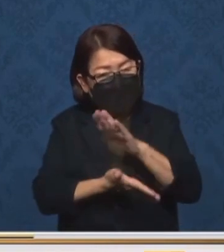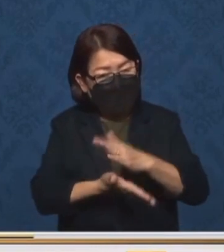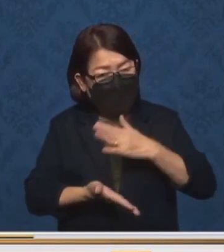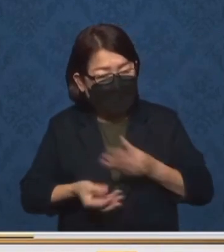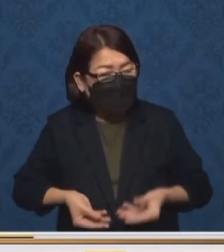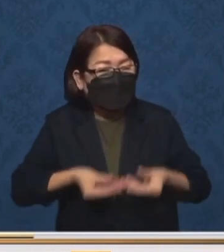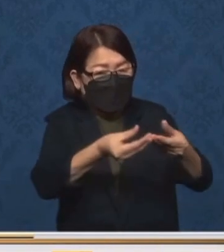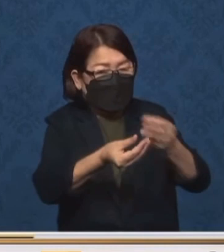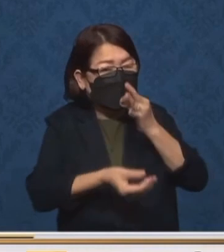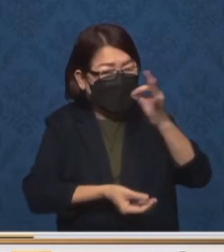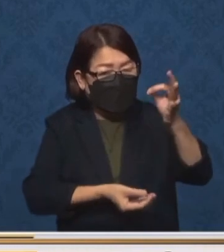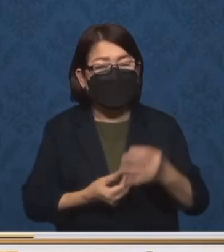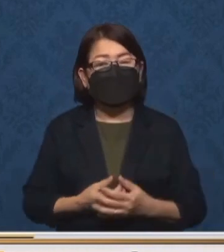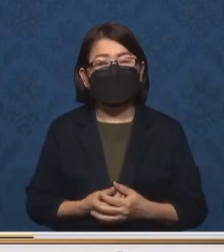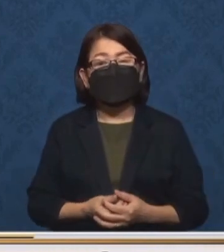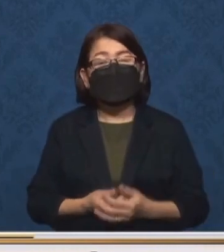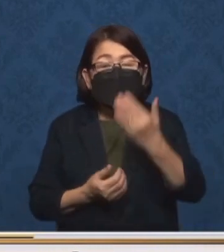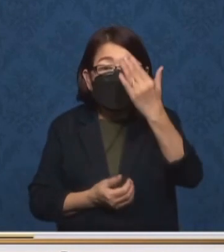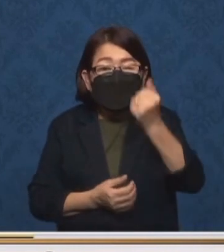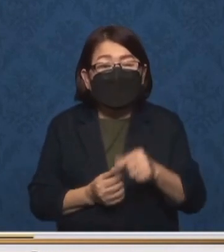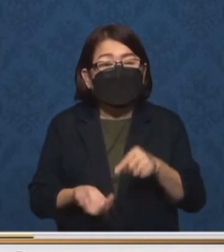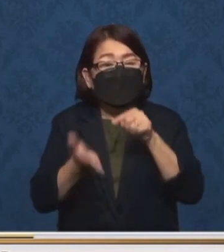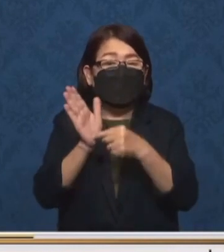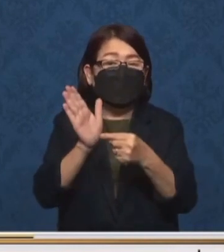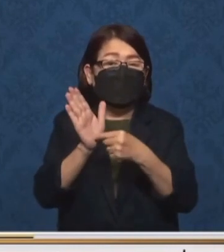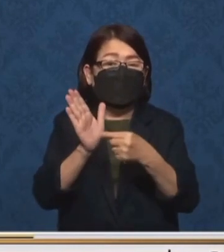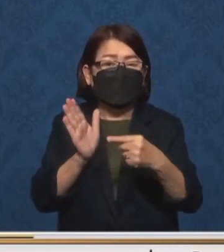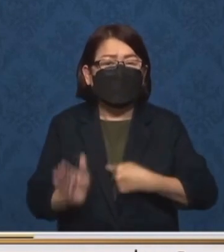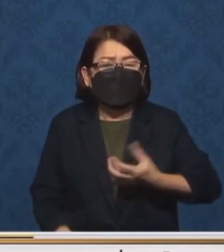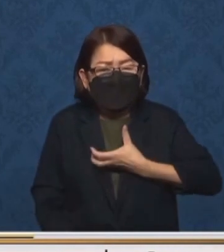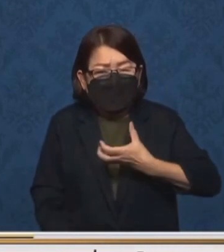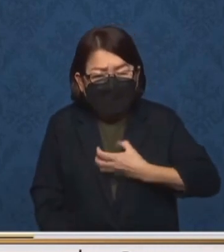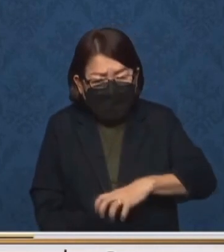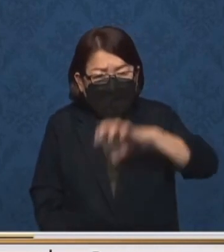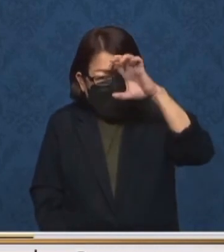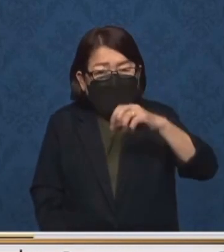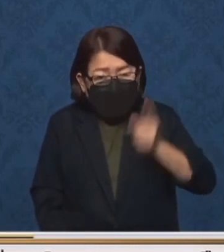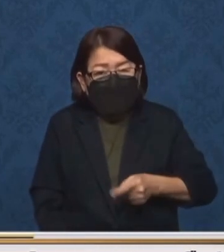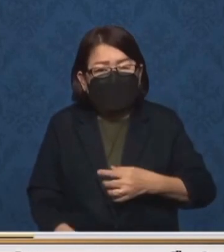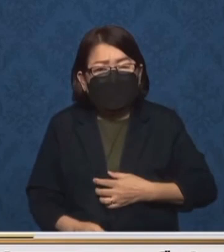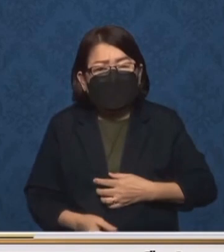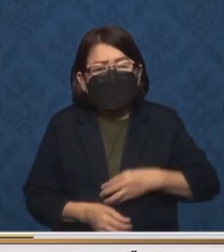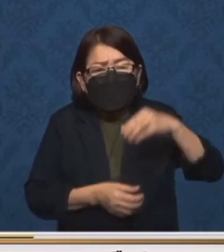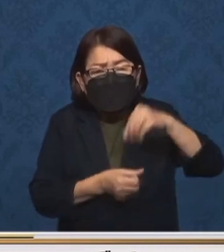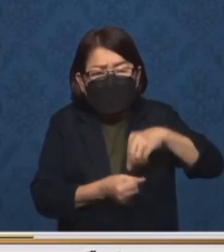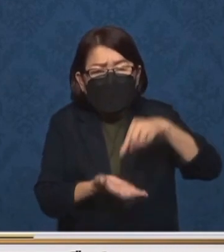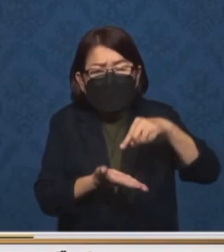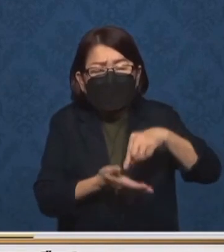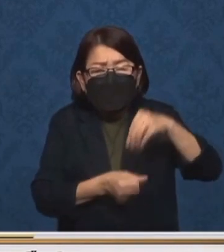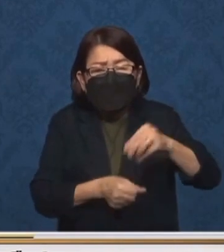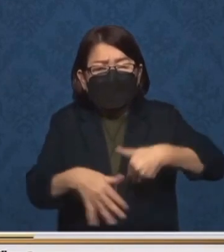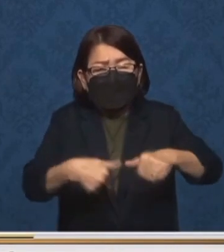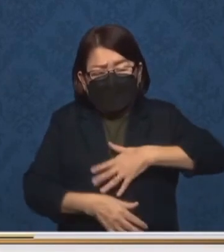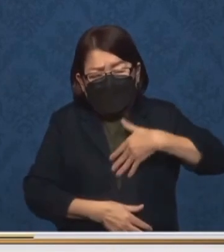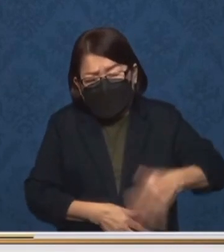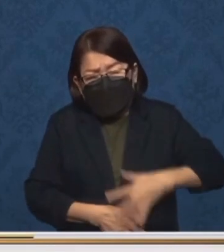ไมดีเพรานี่คือคามโกดแค้นบนจุกคราบน้ตาของประชา